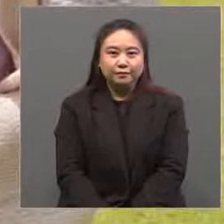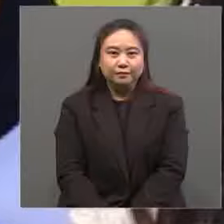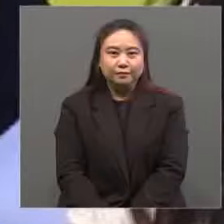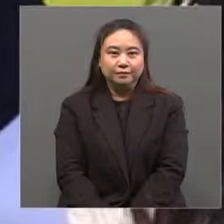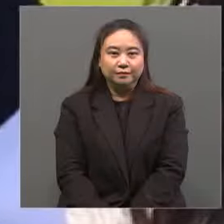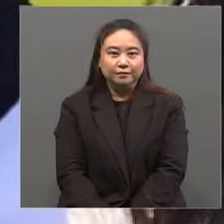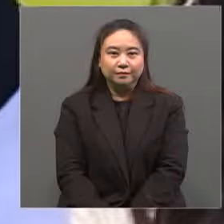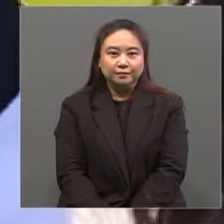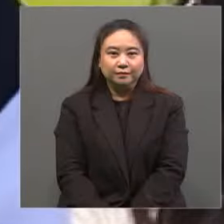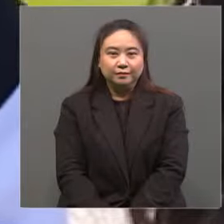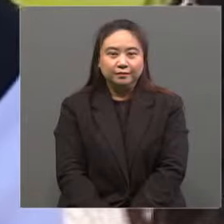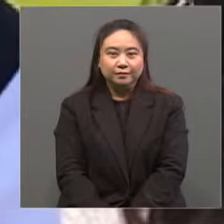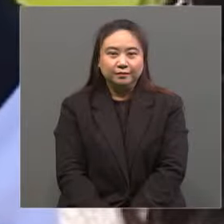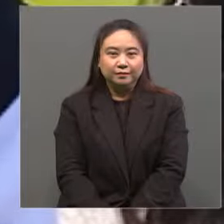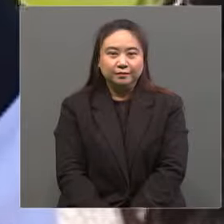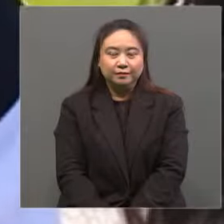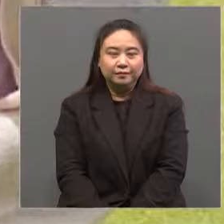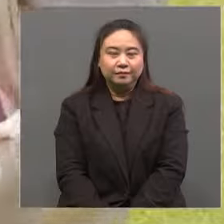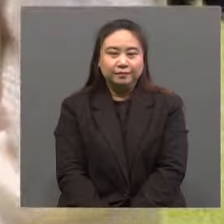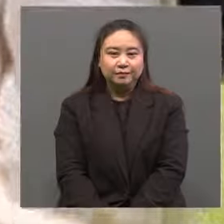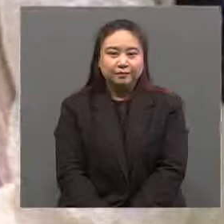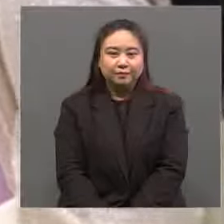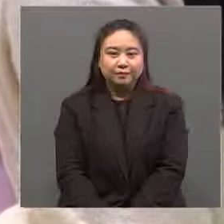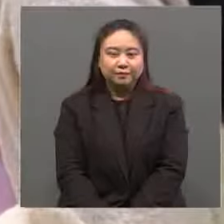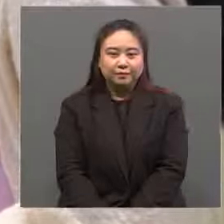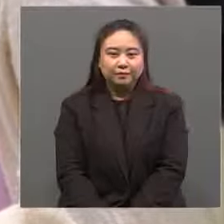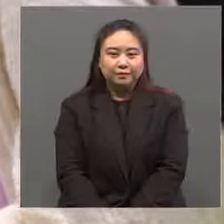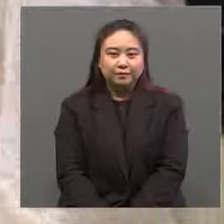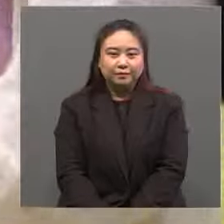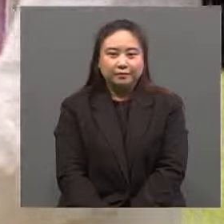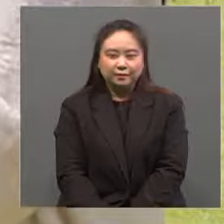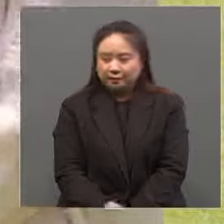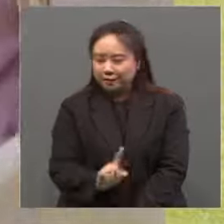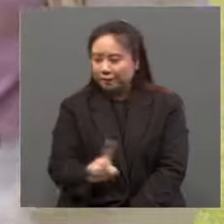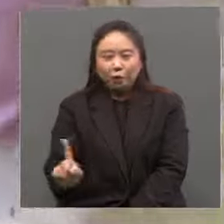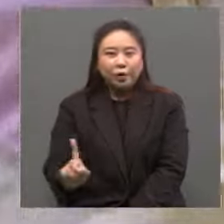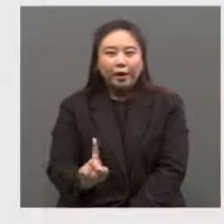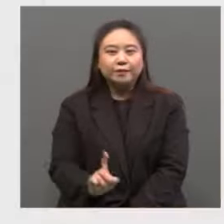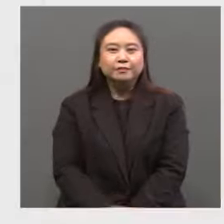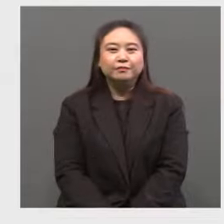เหยียบตรงไหนอะ เมื่อกี้แล้ว เอาเหรอ